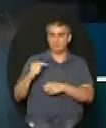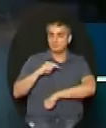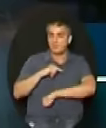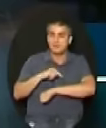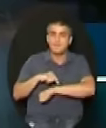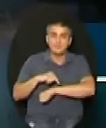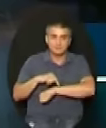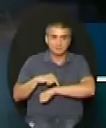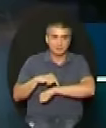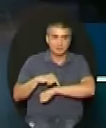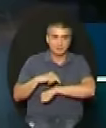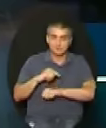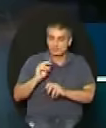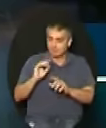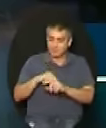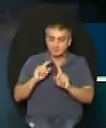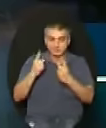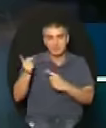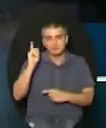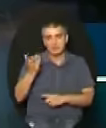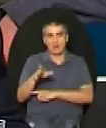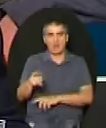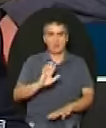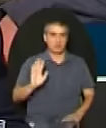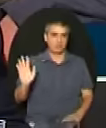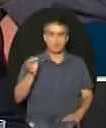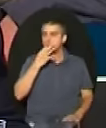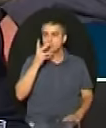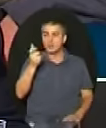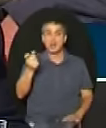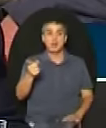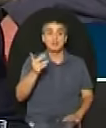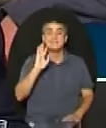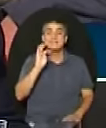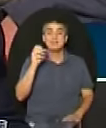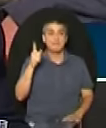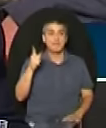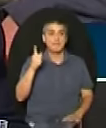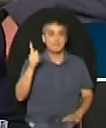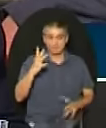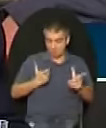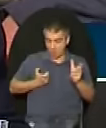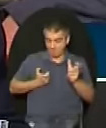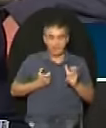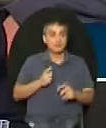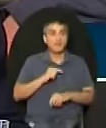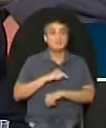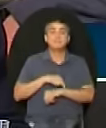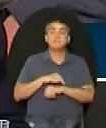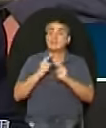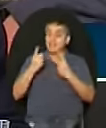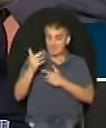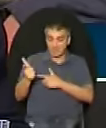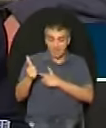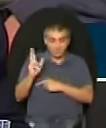בזמן האירוע הם בני מוות ואפשר לראות בהם. כל עוד הם מחזיקים בנשק, בזמן האירוע, כל עוד